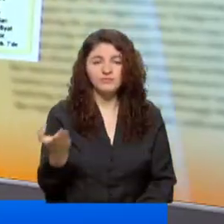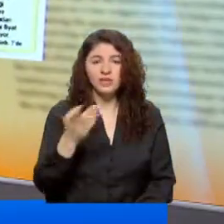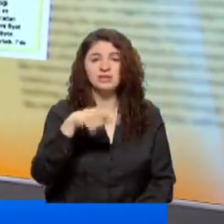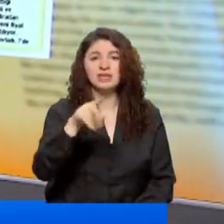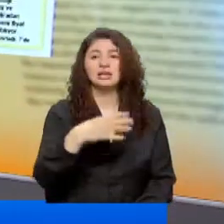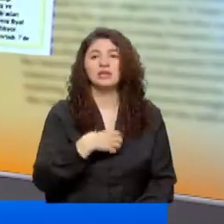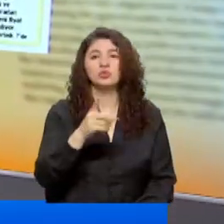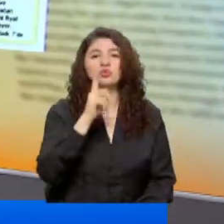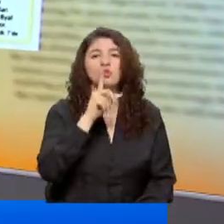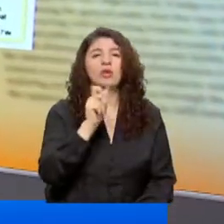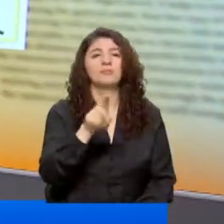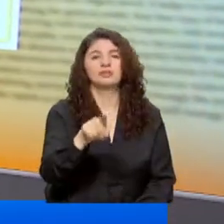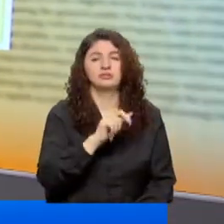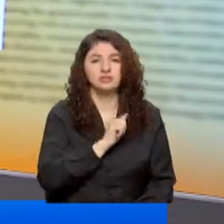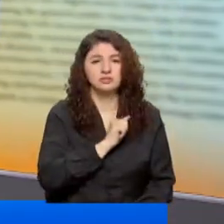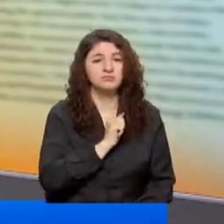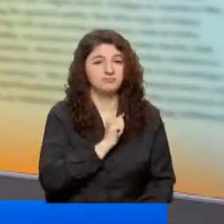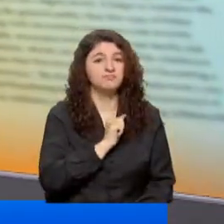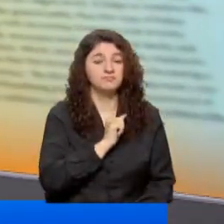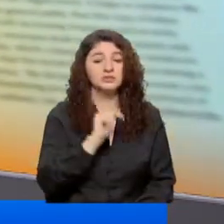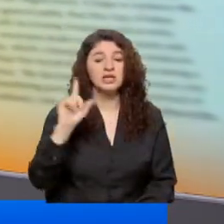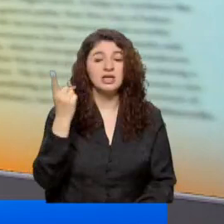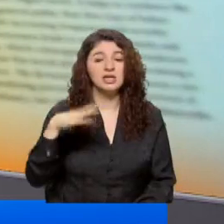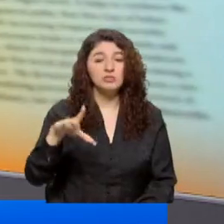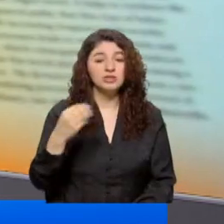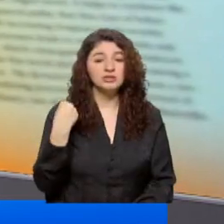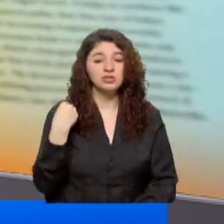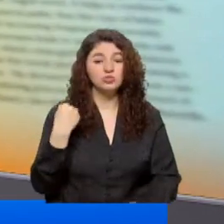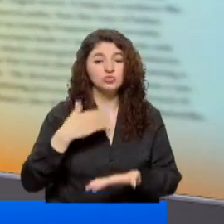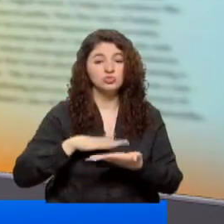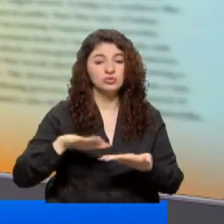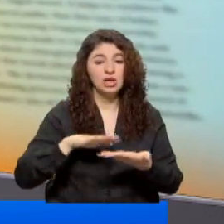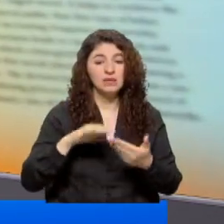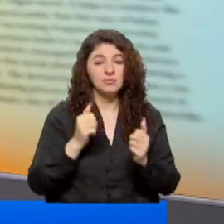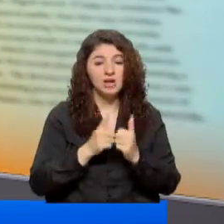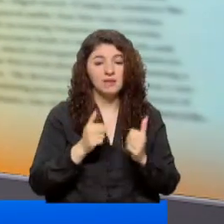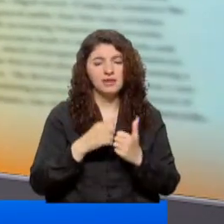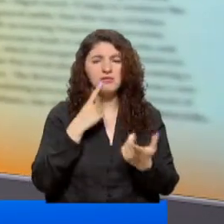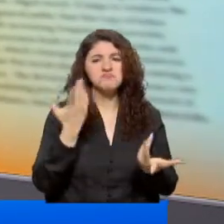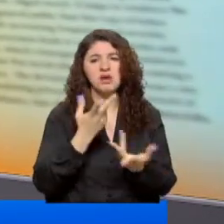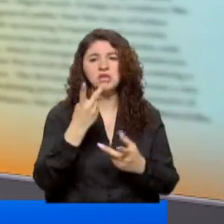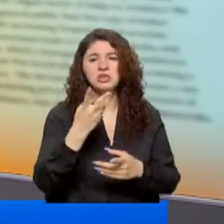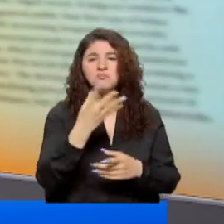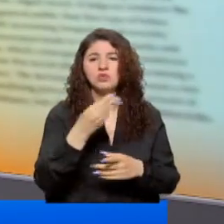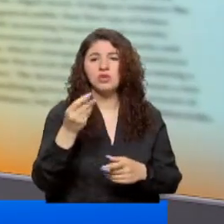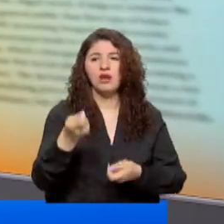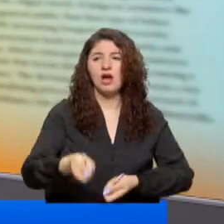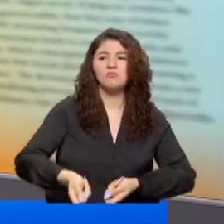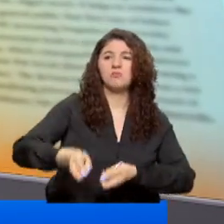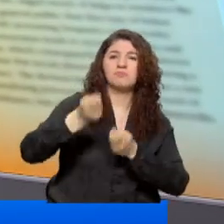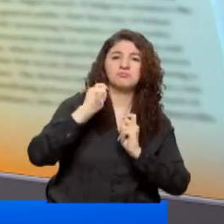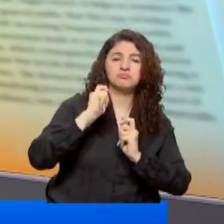Sizler kendinize şunu sorun iktidarın bu yeni düzenlemesiyle birim 2 milyon lira kredi